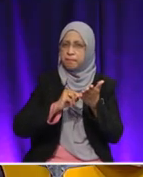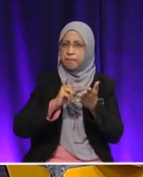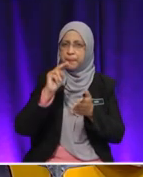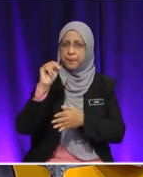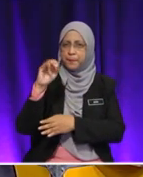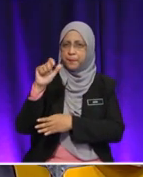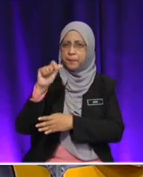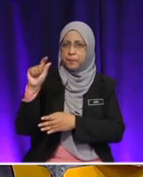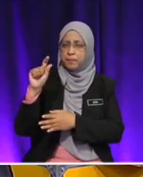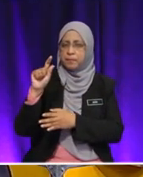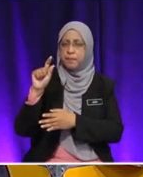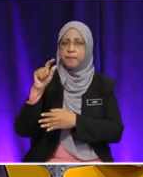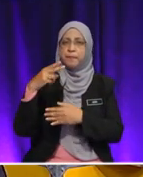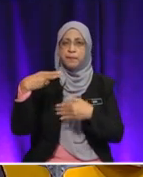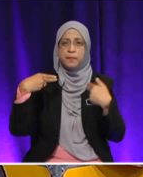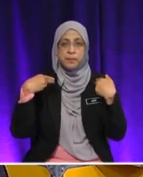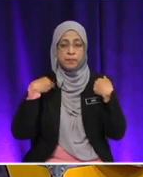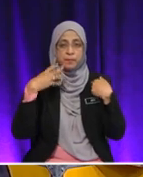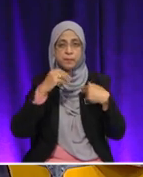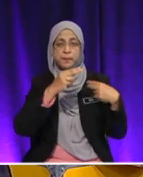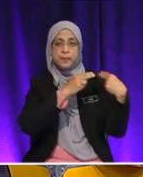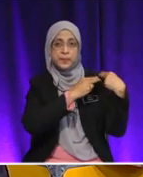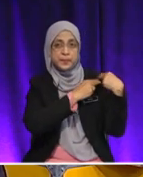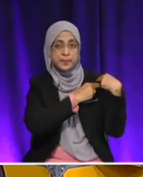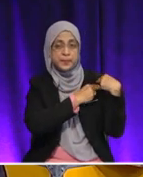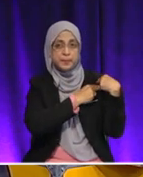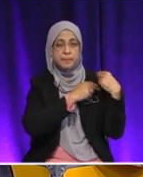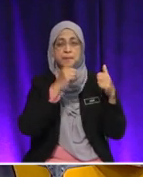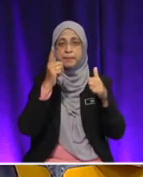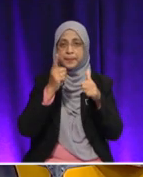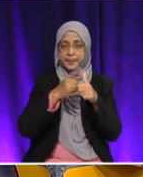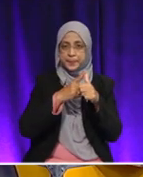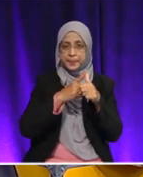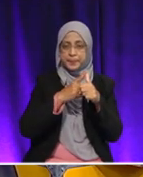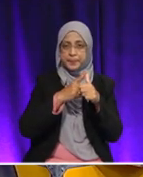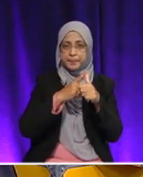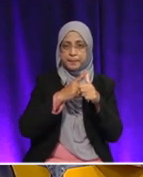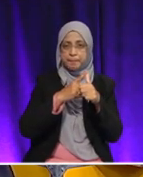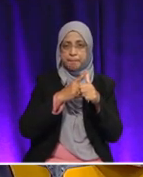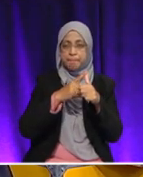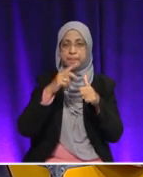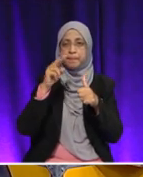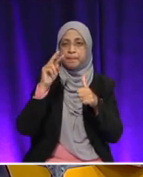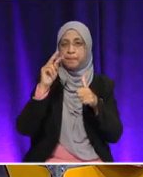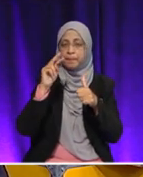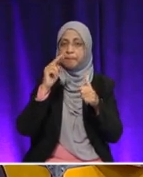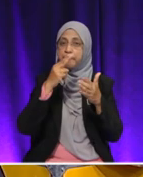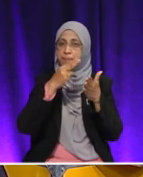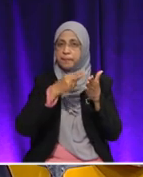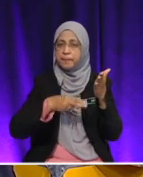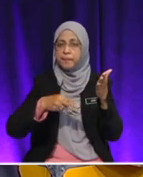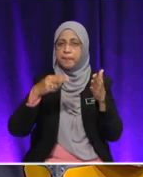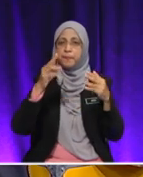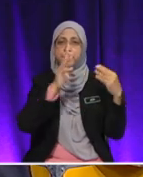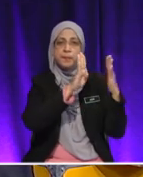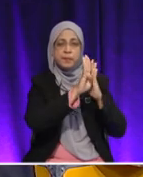melalui unit hak dan tanggung jawab warga negara yang pertama nilai bertanggung jawab oke di